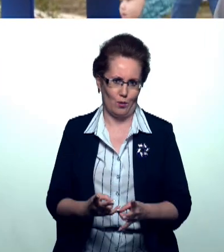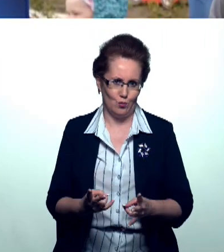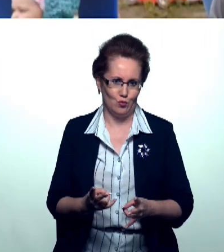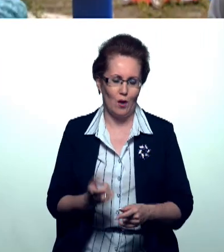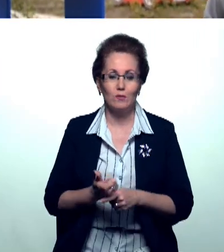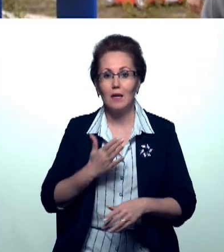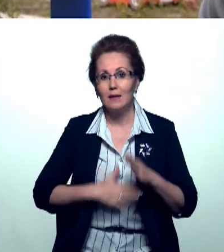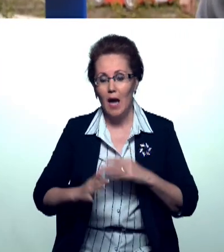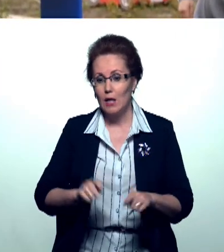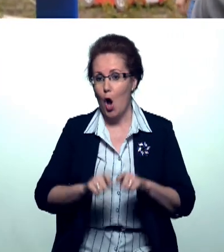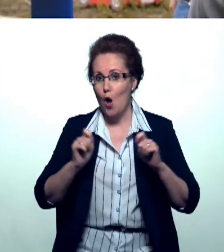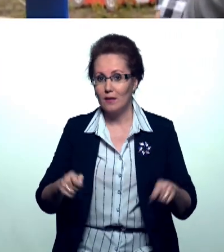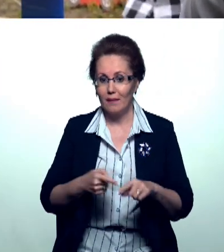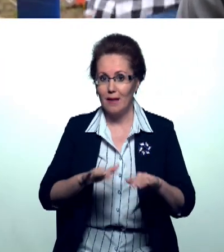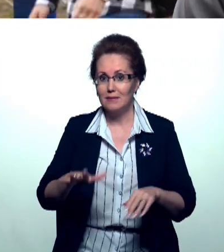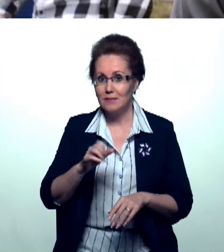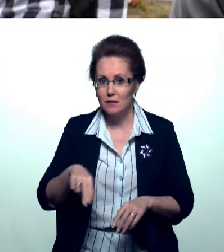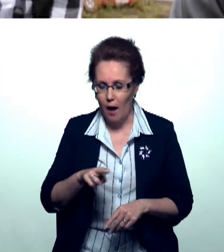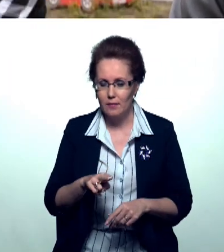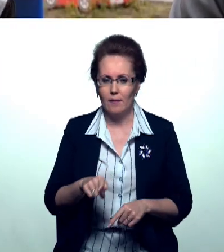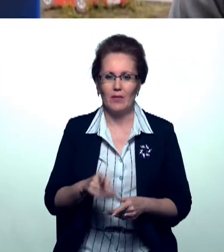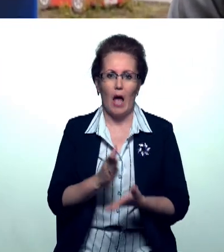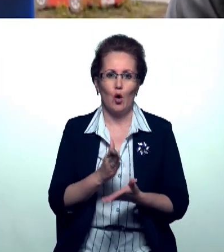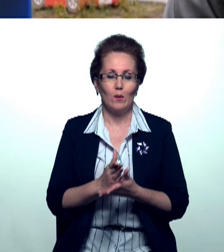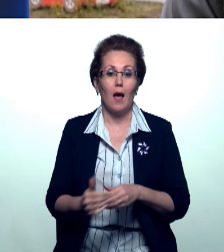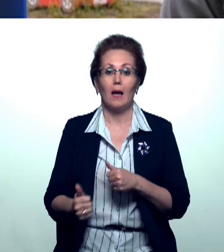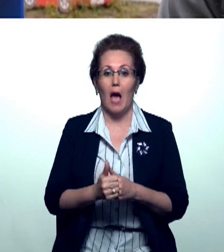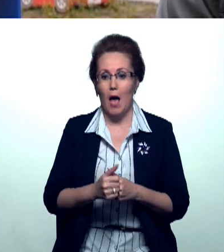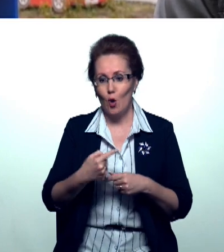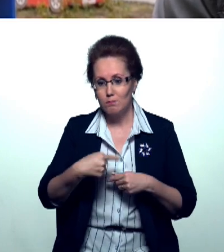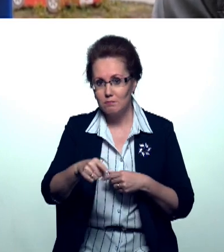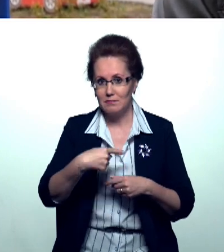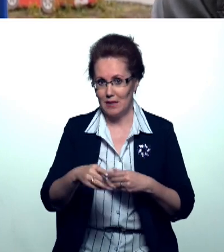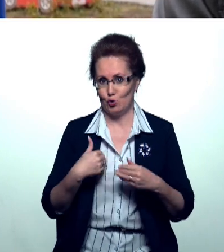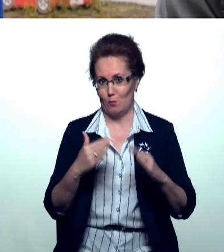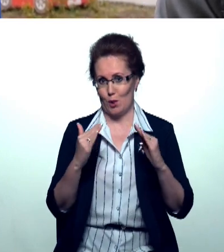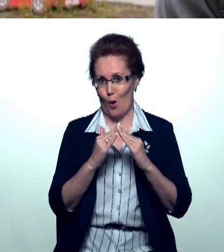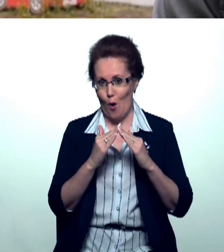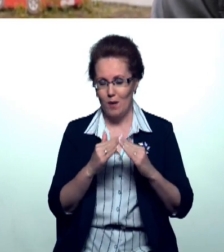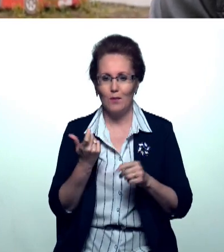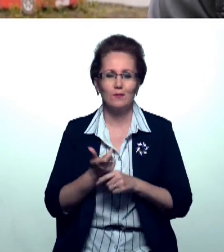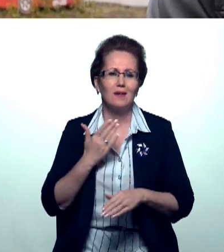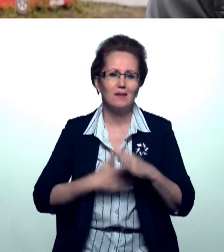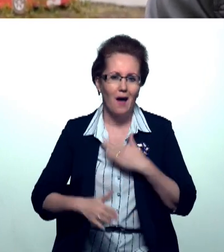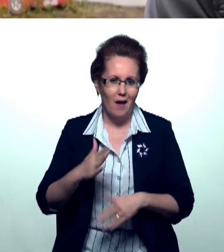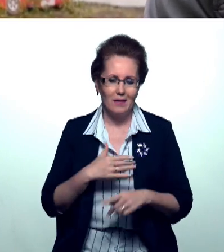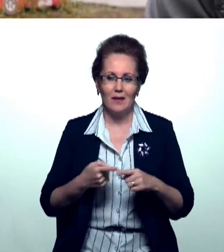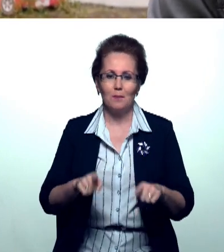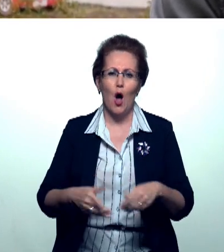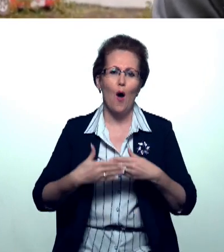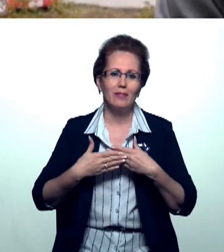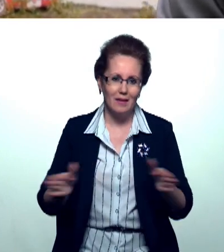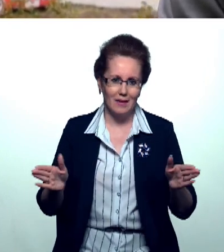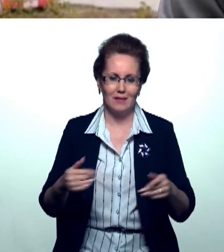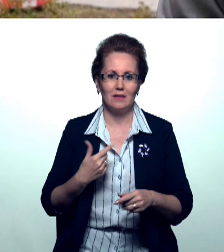что открылся данный детский сад. Он находится прямо рядом с нашим домом. Рады этому открытию.